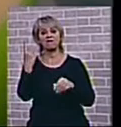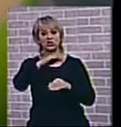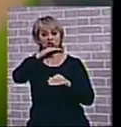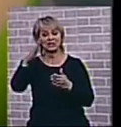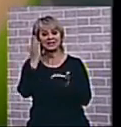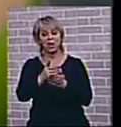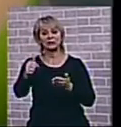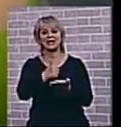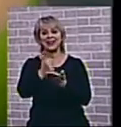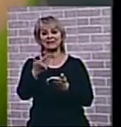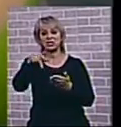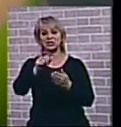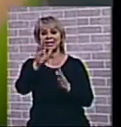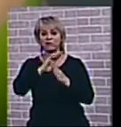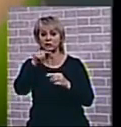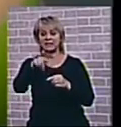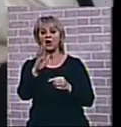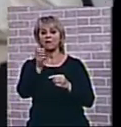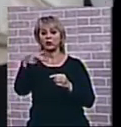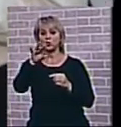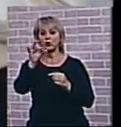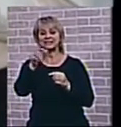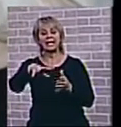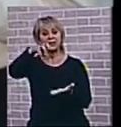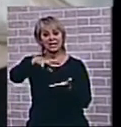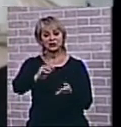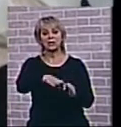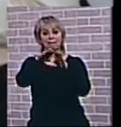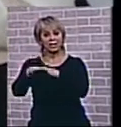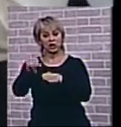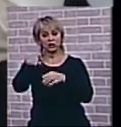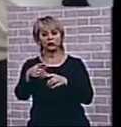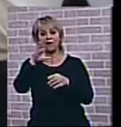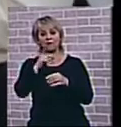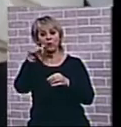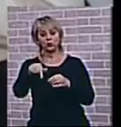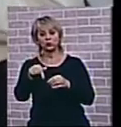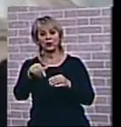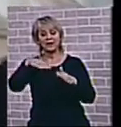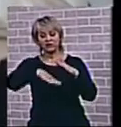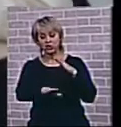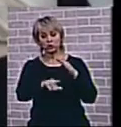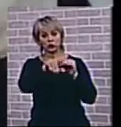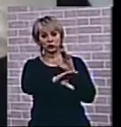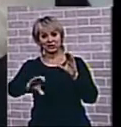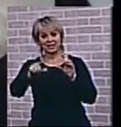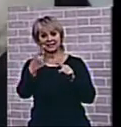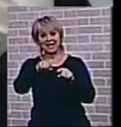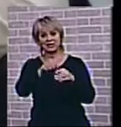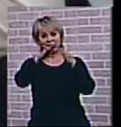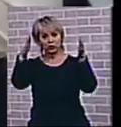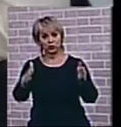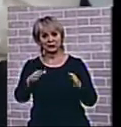части находится главный генератор кислорода – водоросли. Насос подает воду в нижнюю часть этого